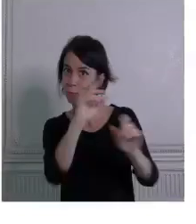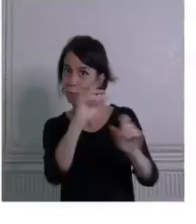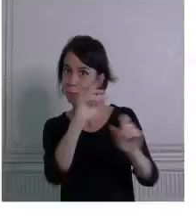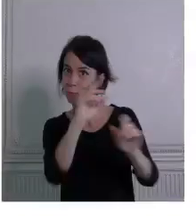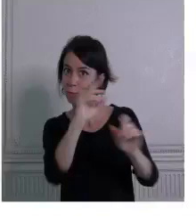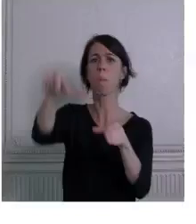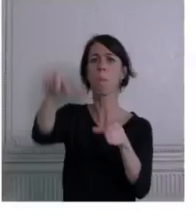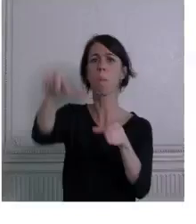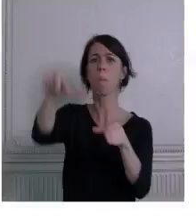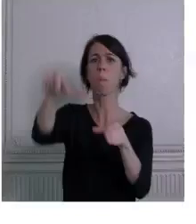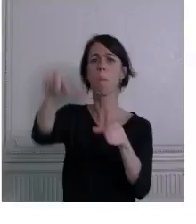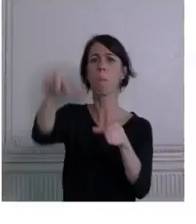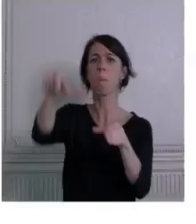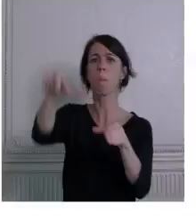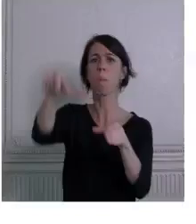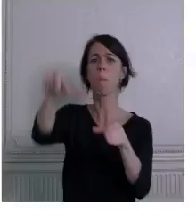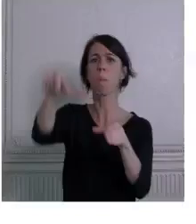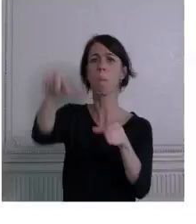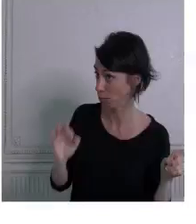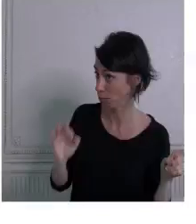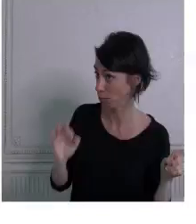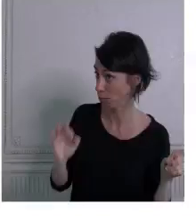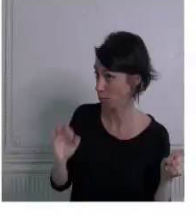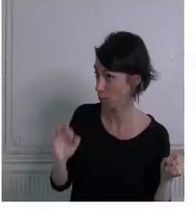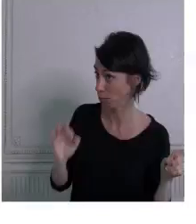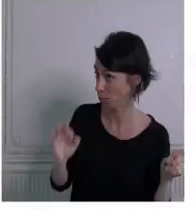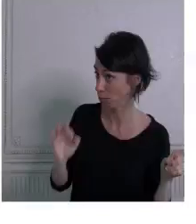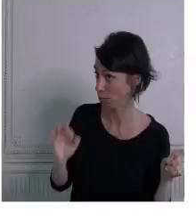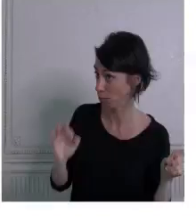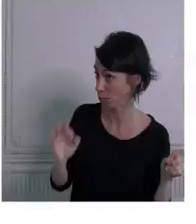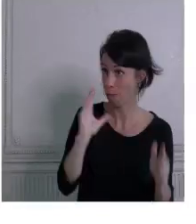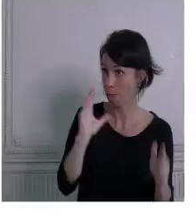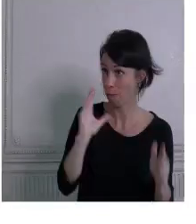Je suis contente de rejoindre ce conseil